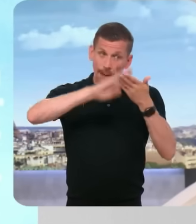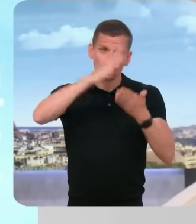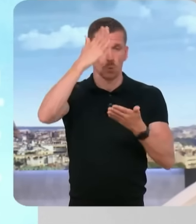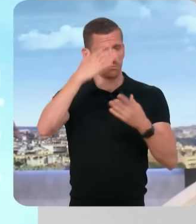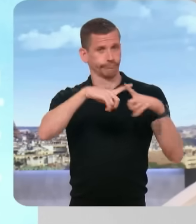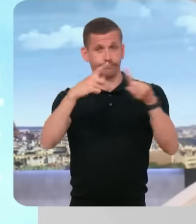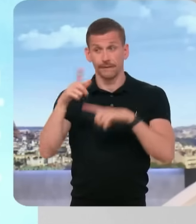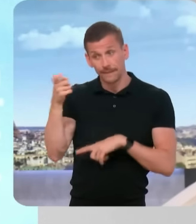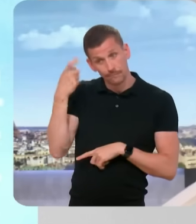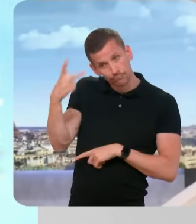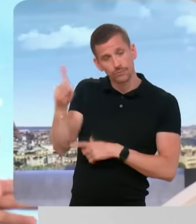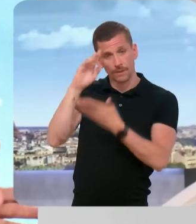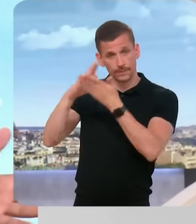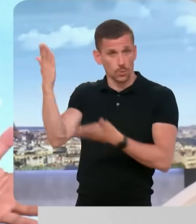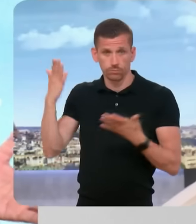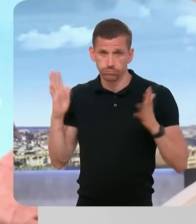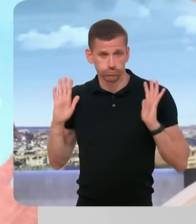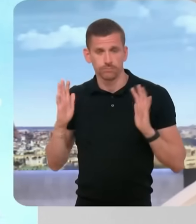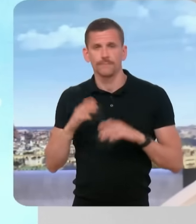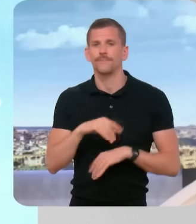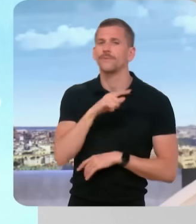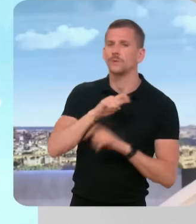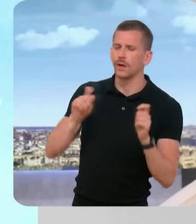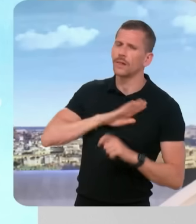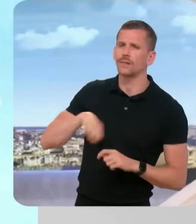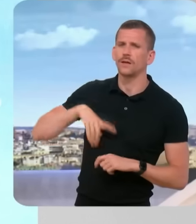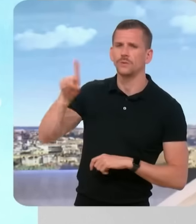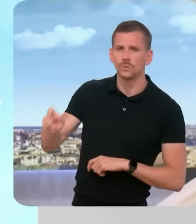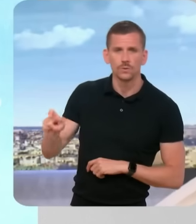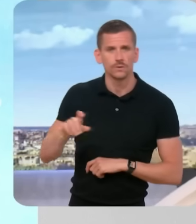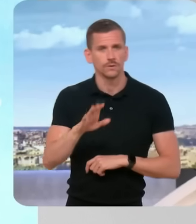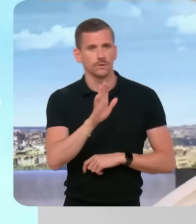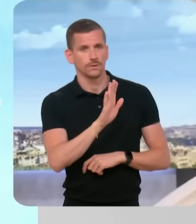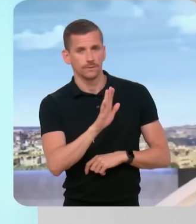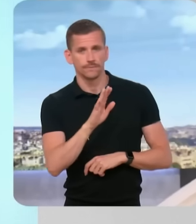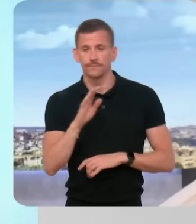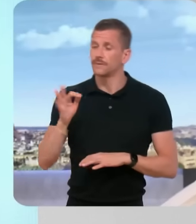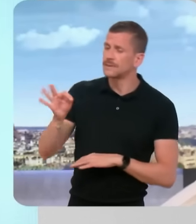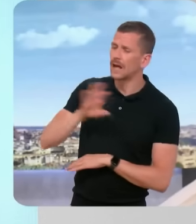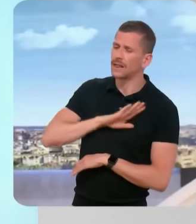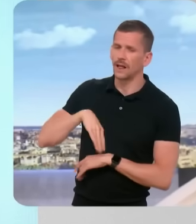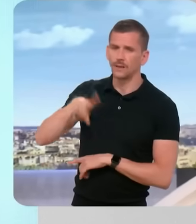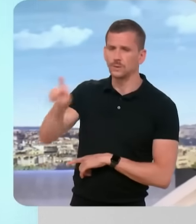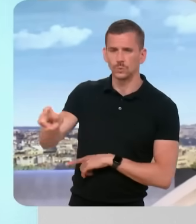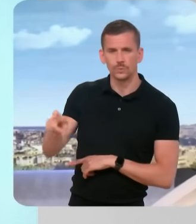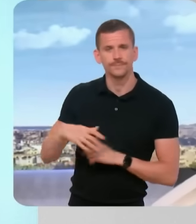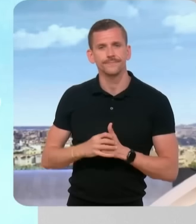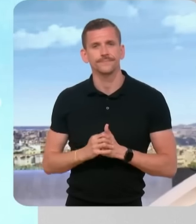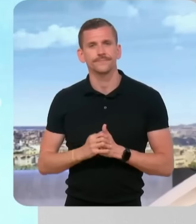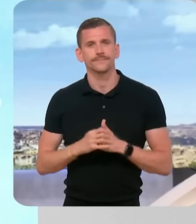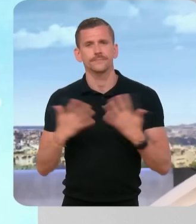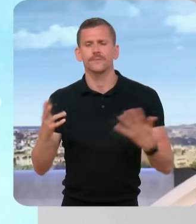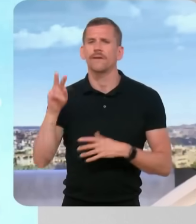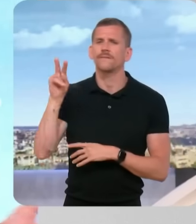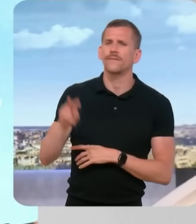vis-à-vis de ce clip... Une dernière question, M. Coquerel. Je vous invite à ne pas les reprendre. Je vous assure que M. Delogu le dira lui-même, est étranger à tout